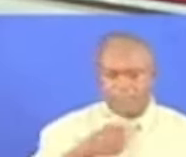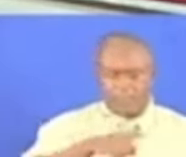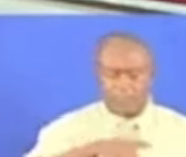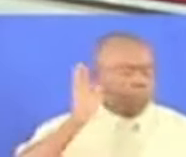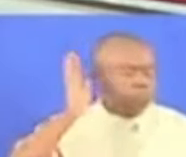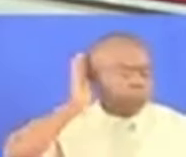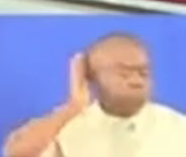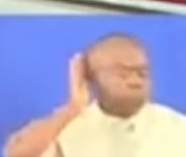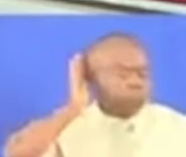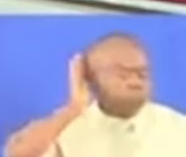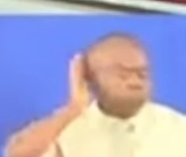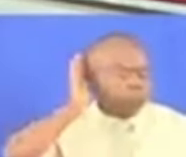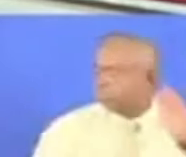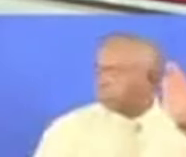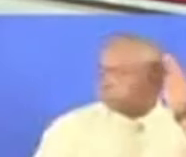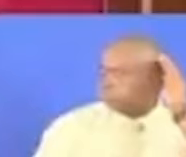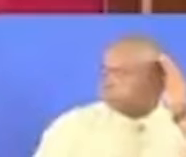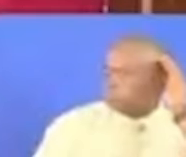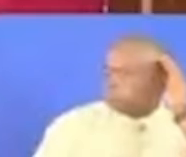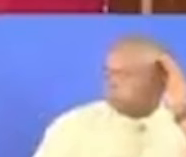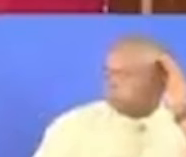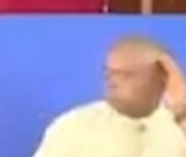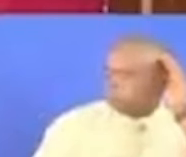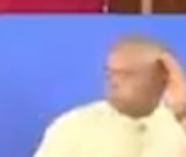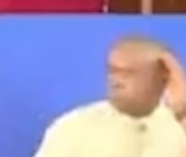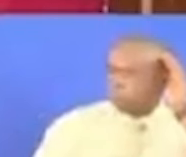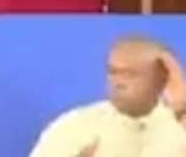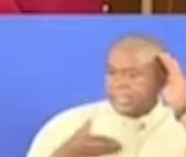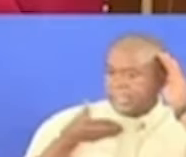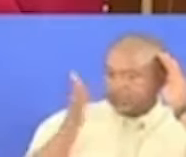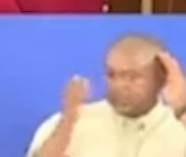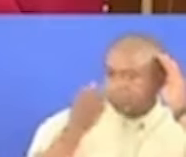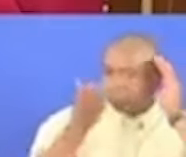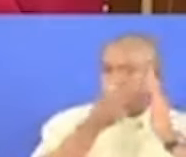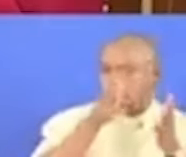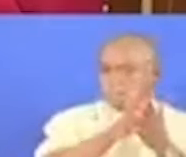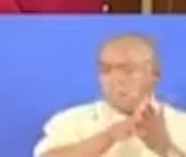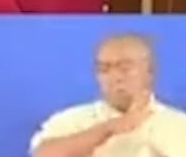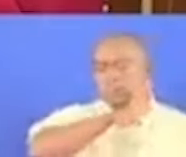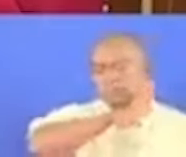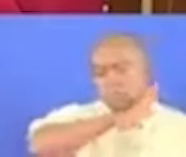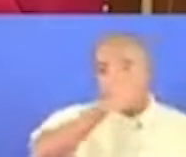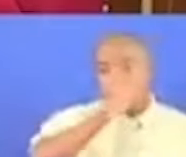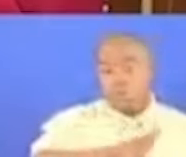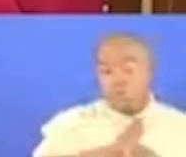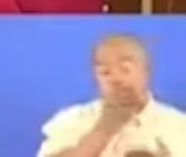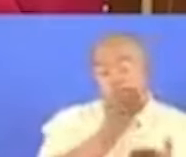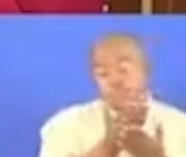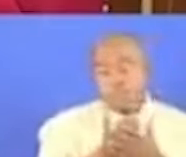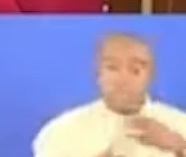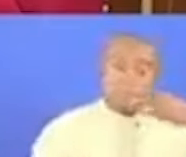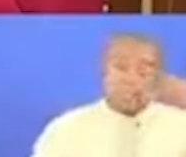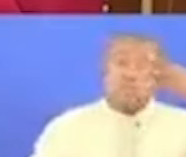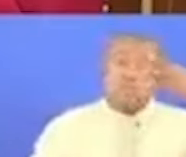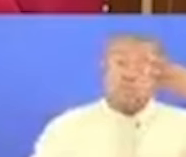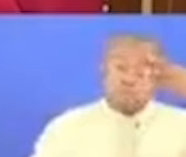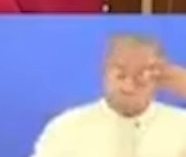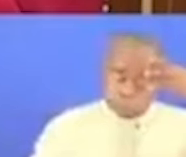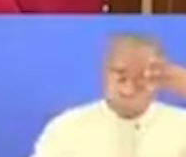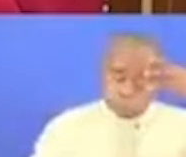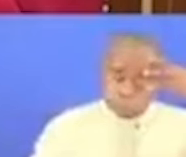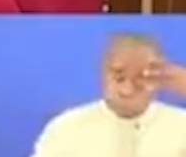iliza serik iki imas ilish maelezo yao kuhusu mis wada mitat ambo pelek wa MB Ya